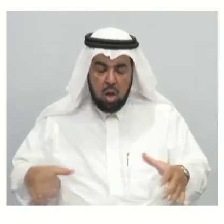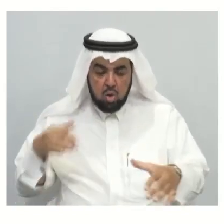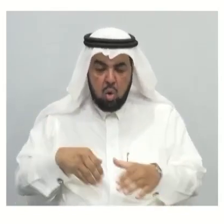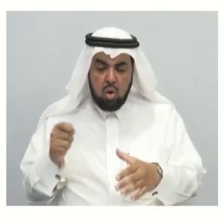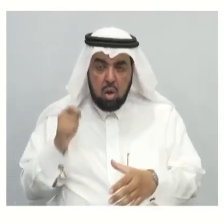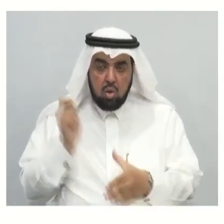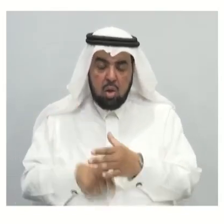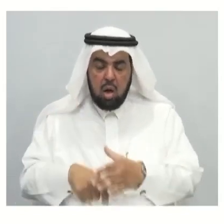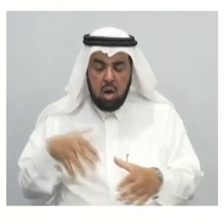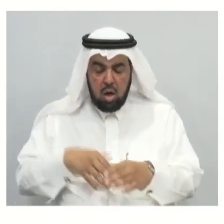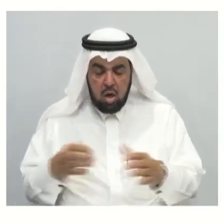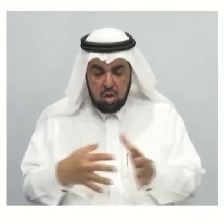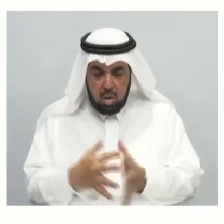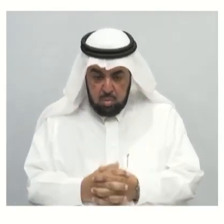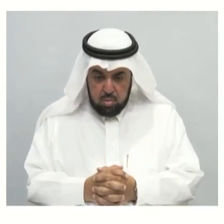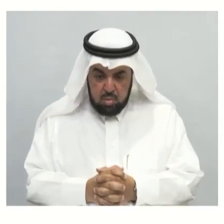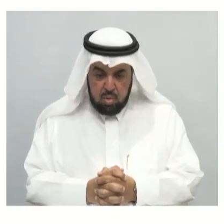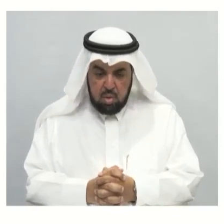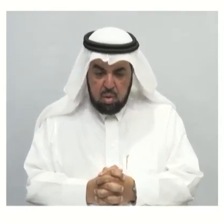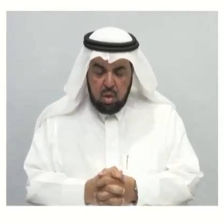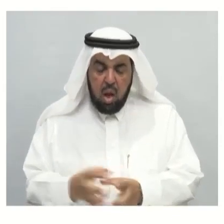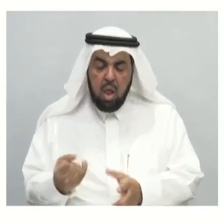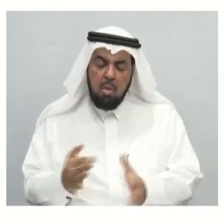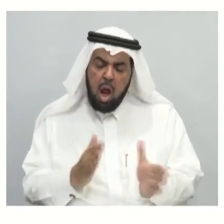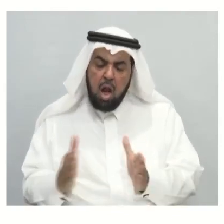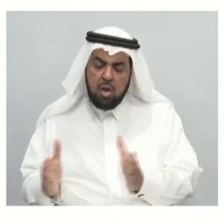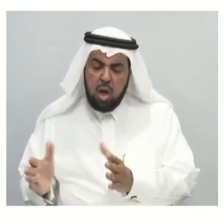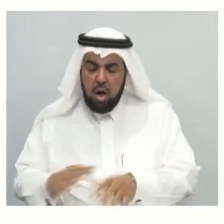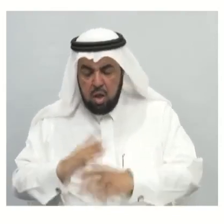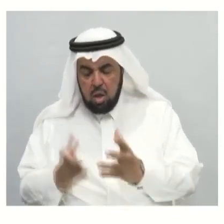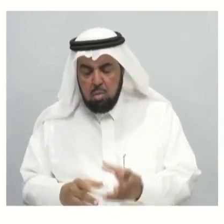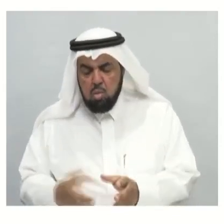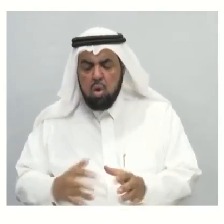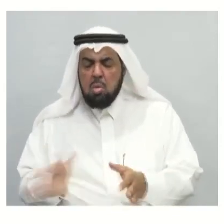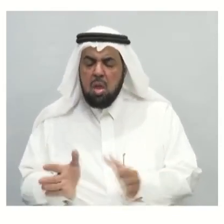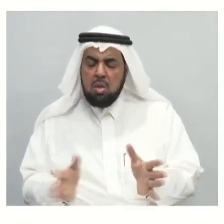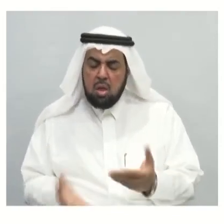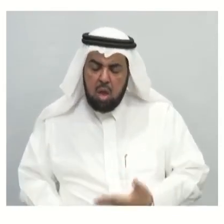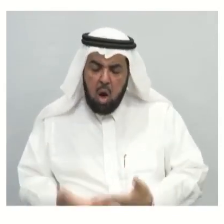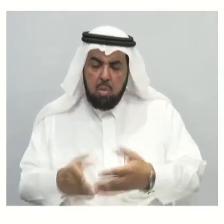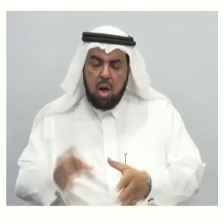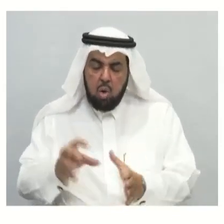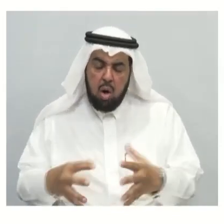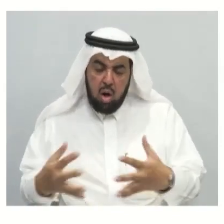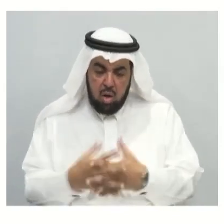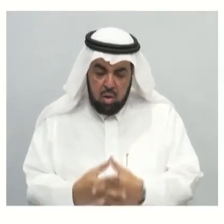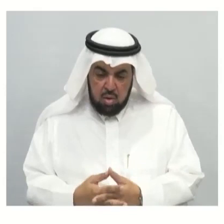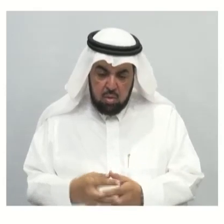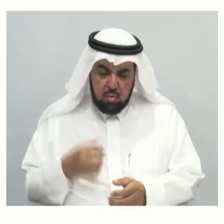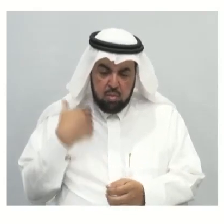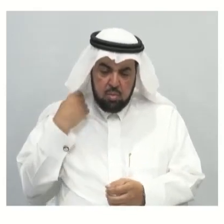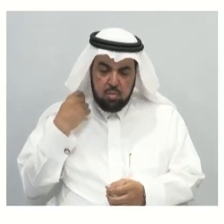يتالف مثالي جميع الدول الاعضاء عدد من اللجان الدائمه المعنيه بمختلف مجالات التعاون بين الدول الاعضاء س نصنفها في